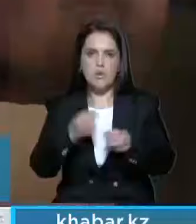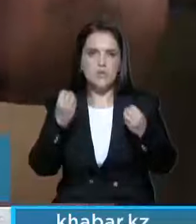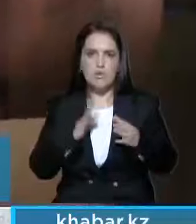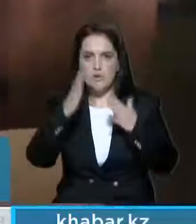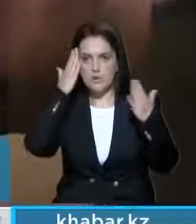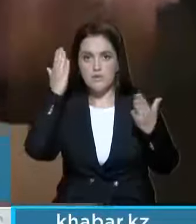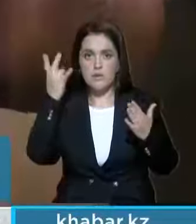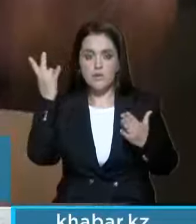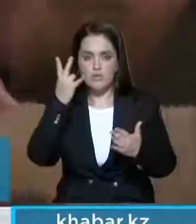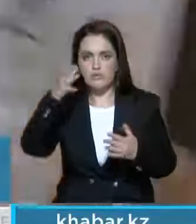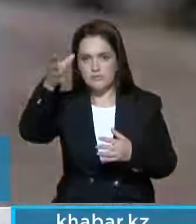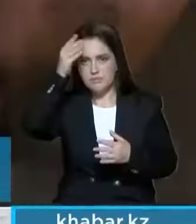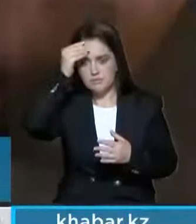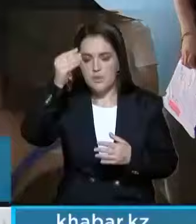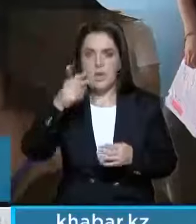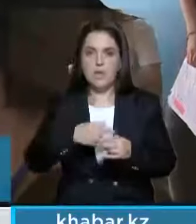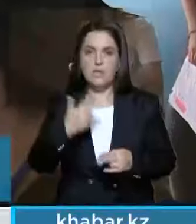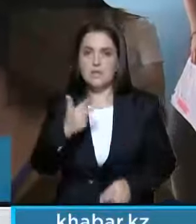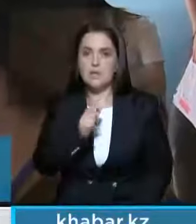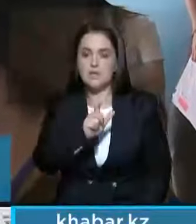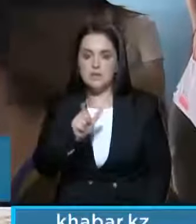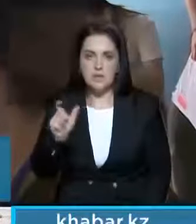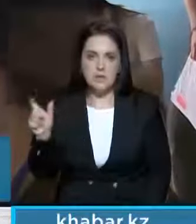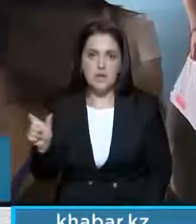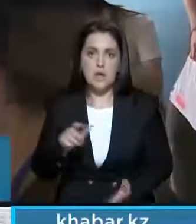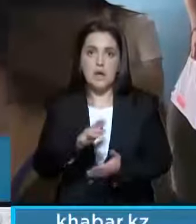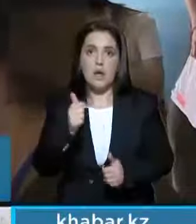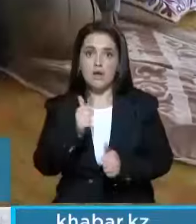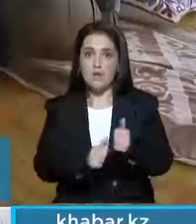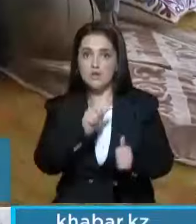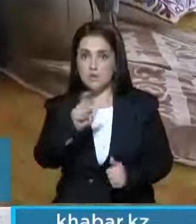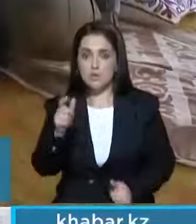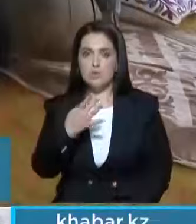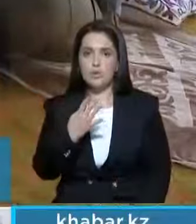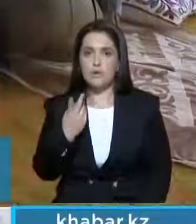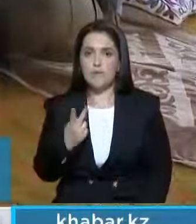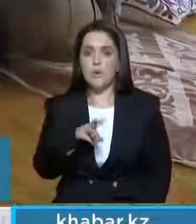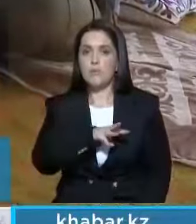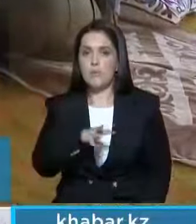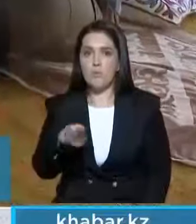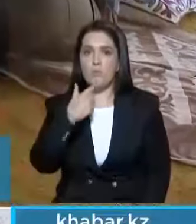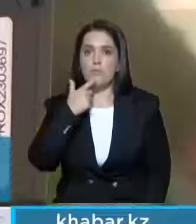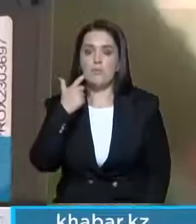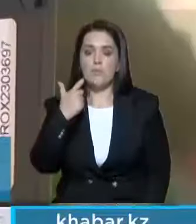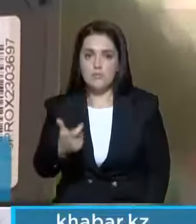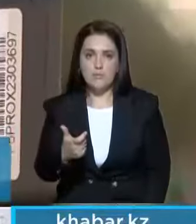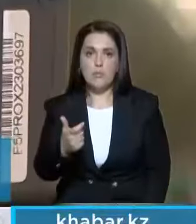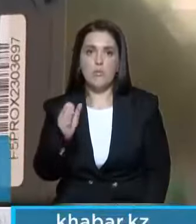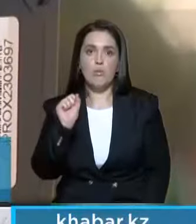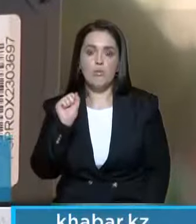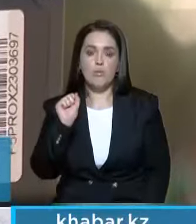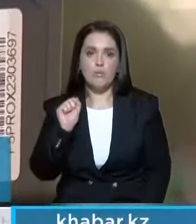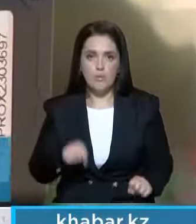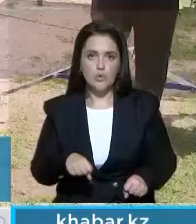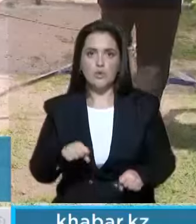фильма. В общей сложности фильм состоит из 30 серий. Продолжительность каждой части 42 минуты. Посмотреть новое произведение казахстанских